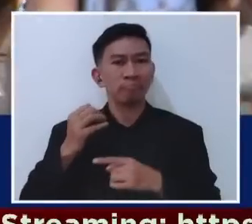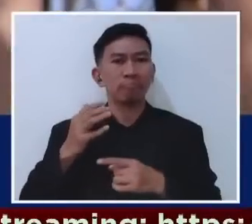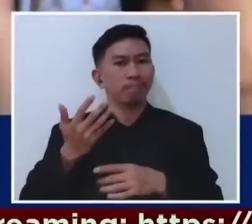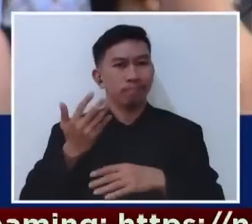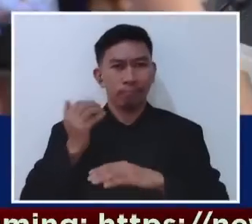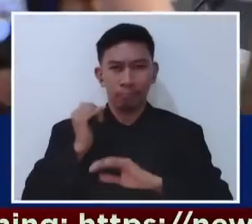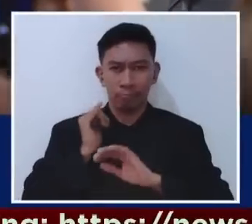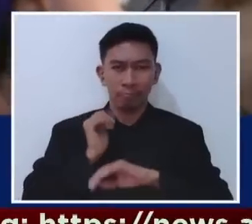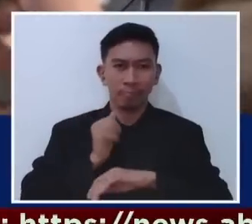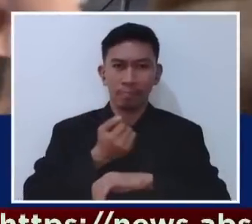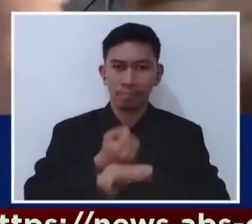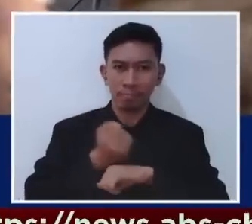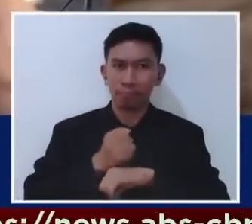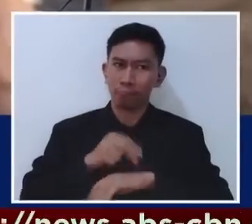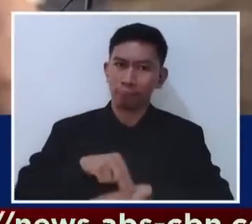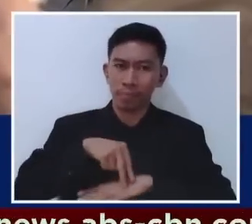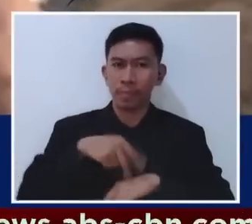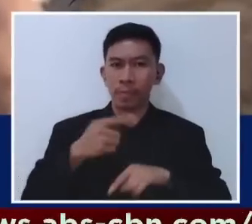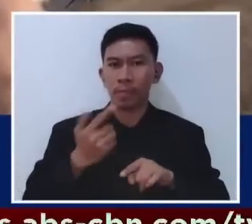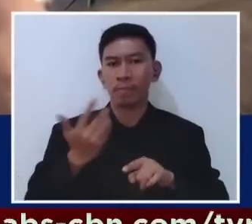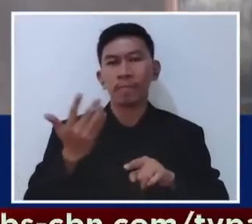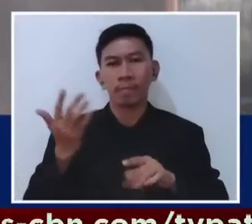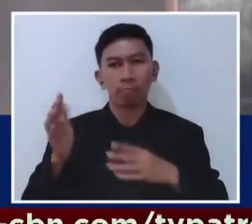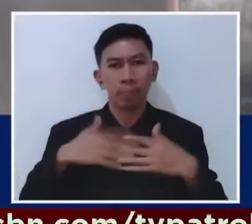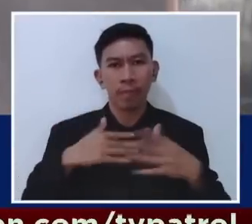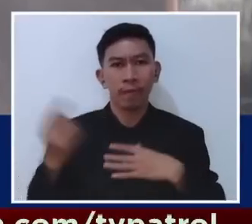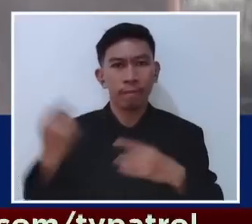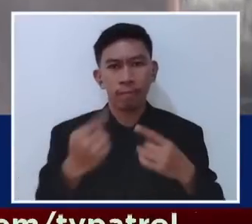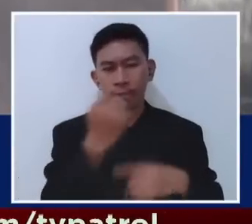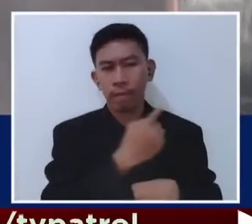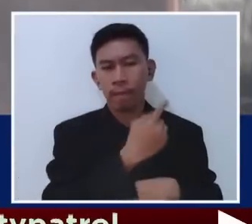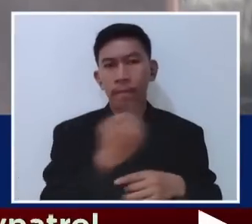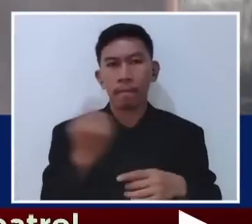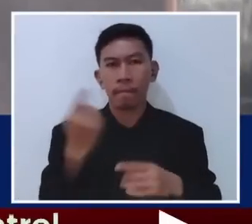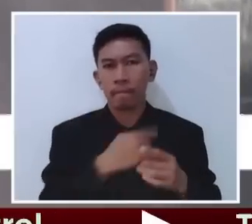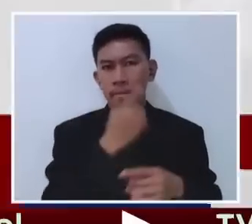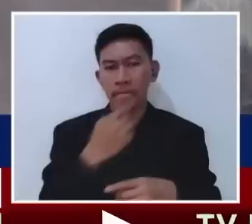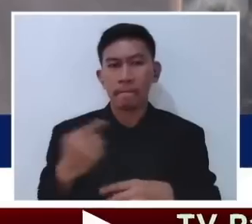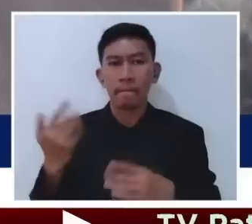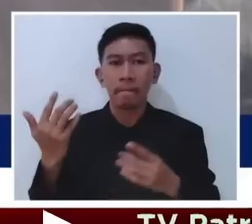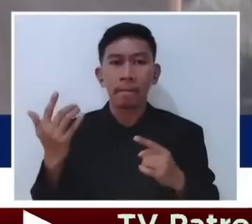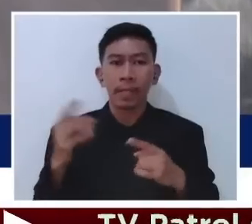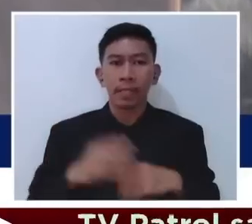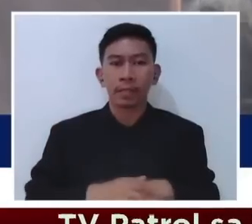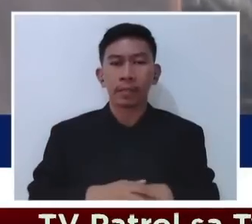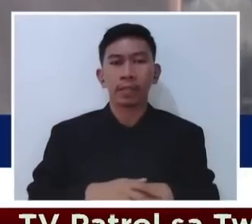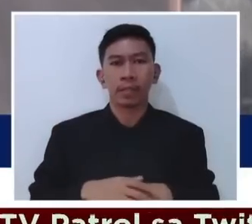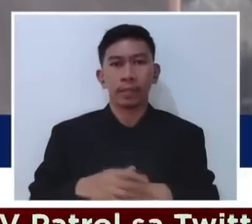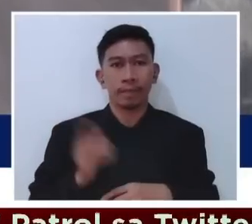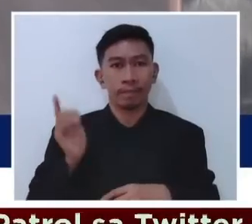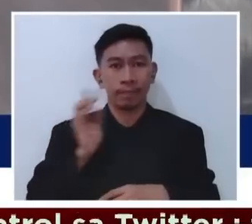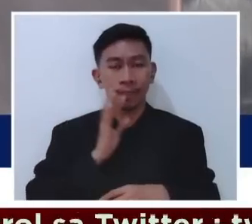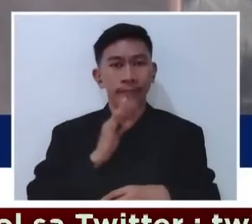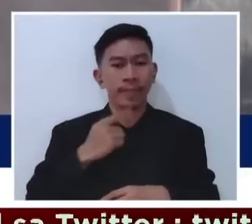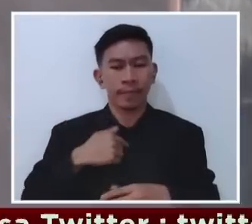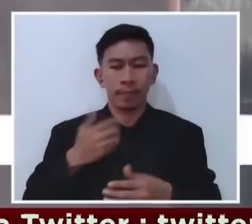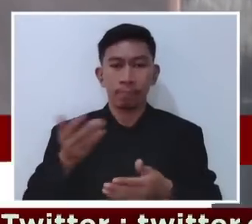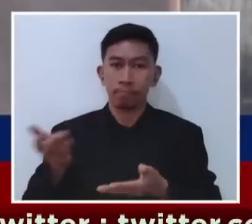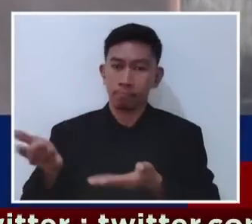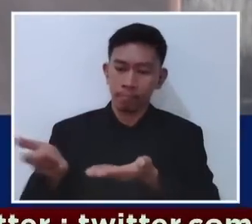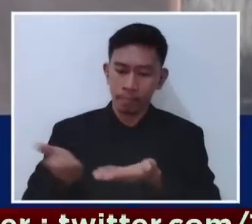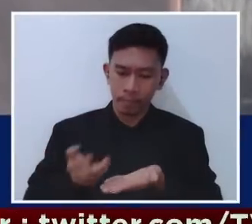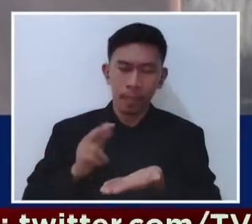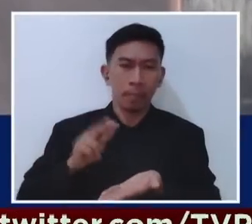ang interes ng mga Pilipino sa Maharlika Bill. I will sign it as soon as I get it. The key to the success of